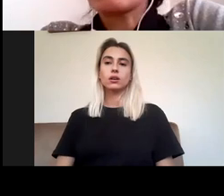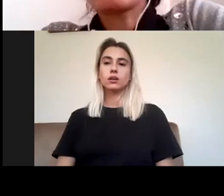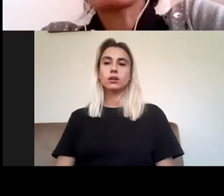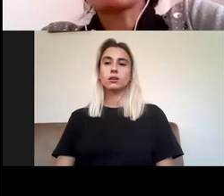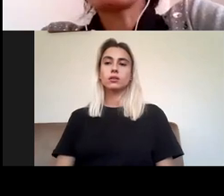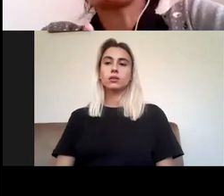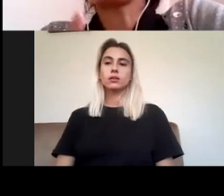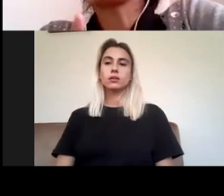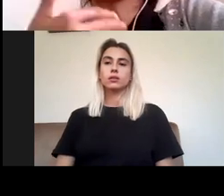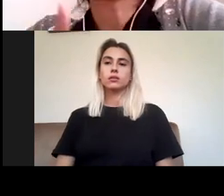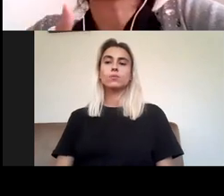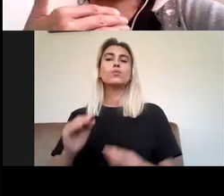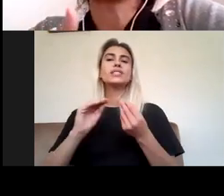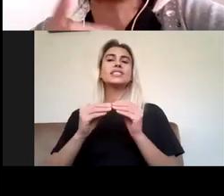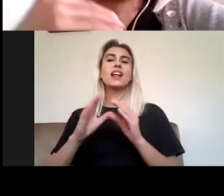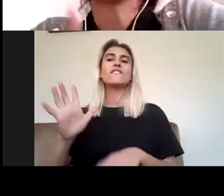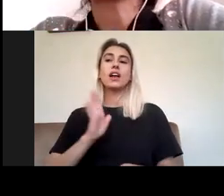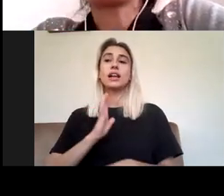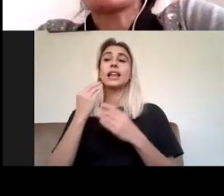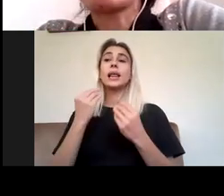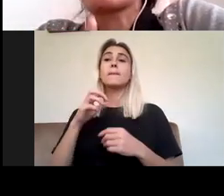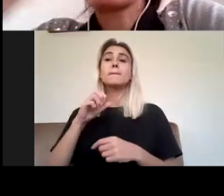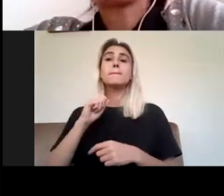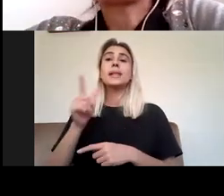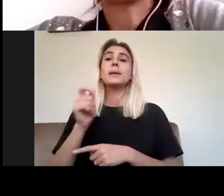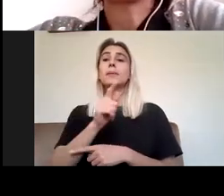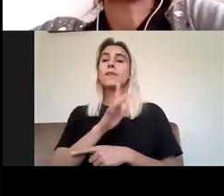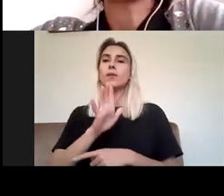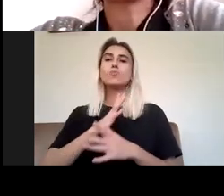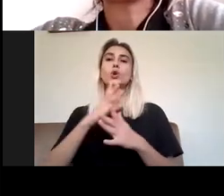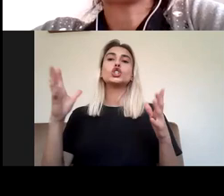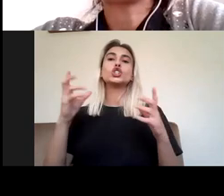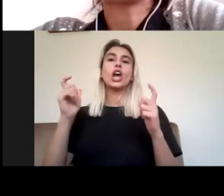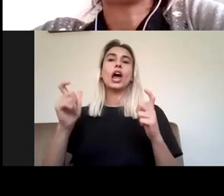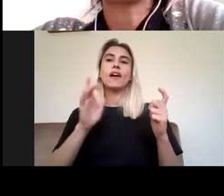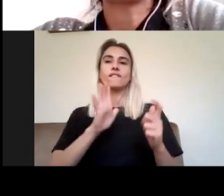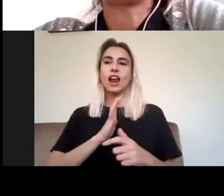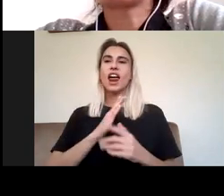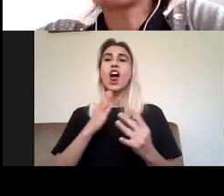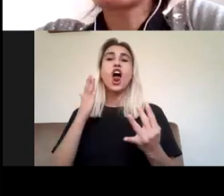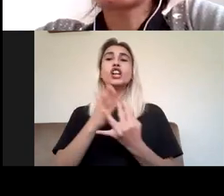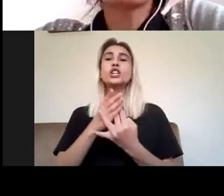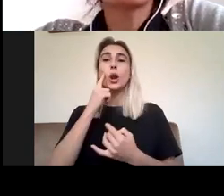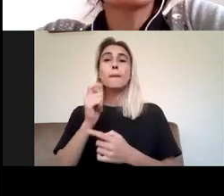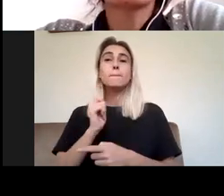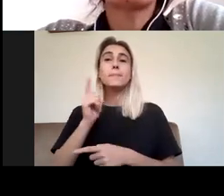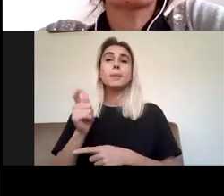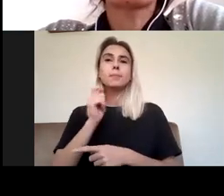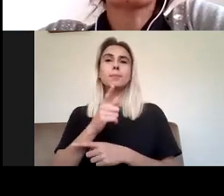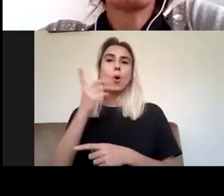noktada sıkıntılar var ama çok iyi birimlerin olduğu da büyük şehirler var. Yani erişilebilirlikle ilgili birimleri oluşturmuş